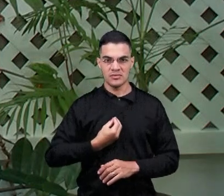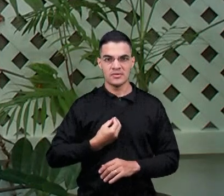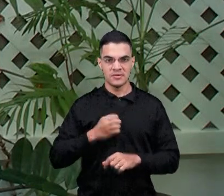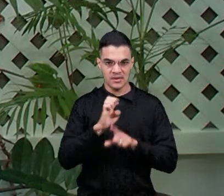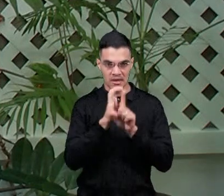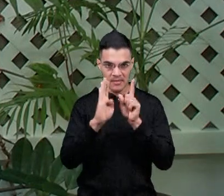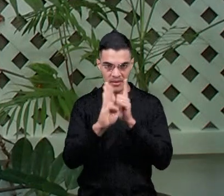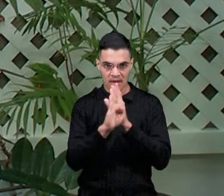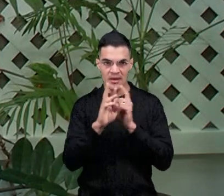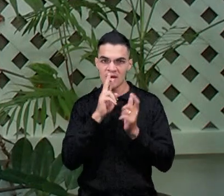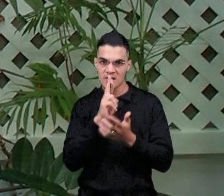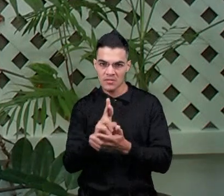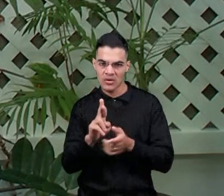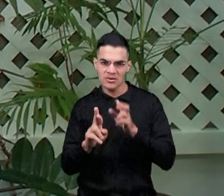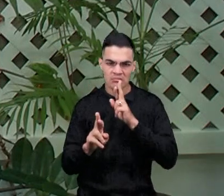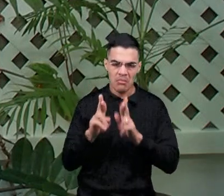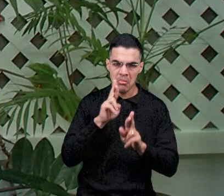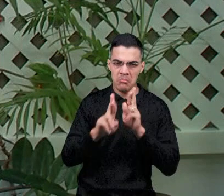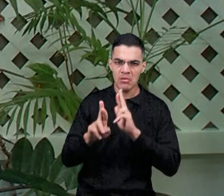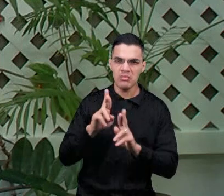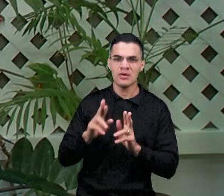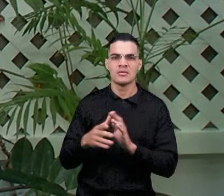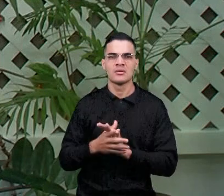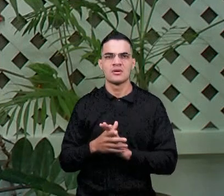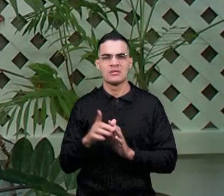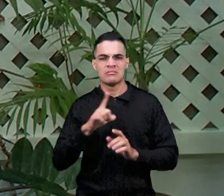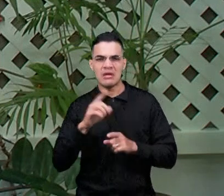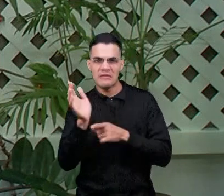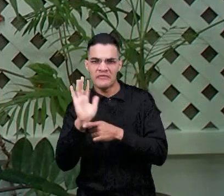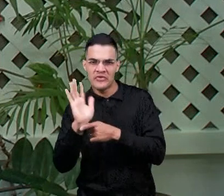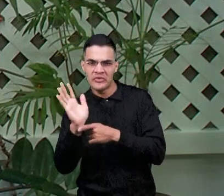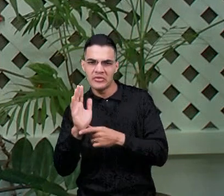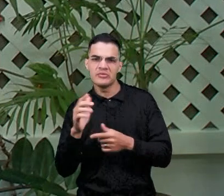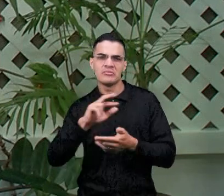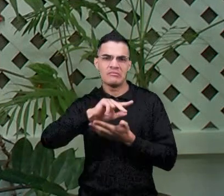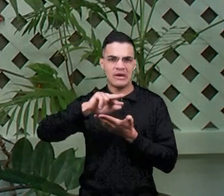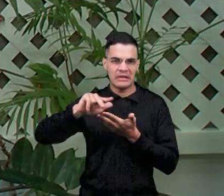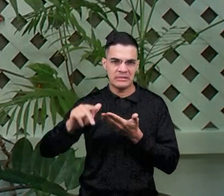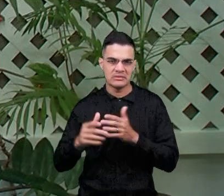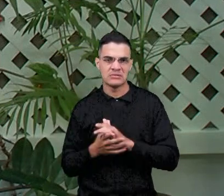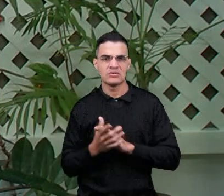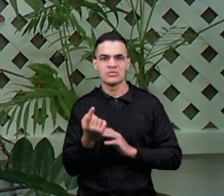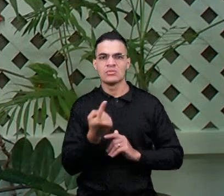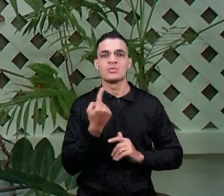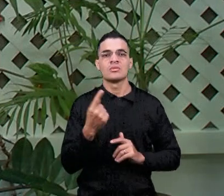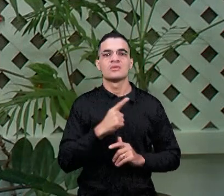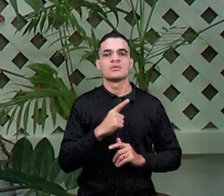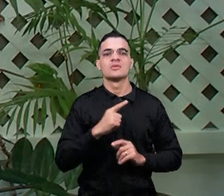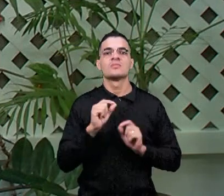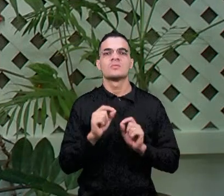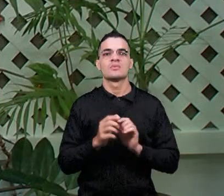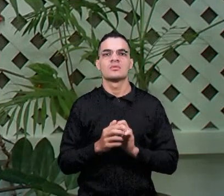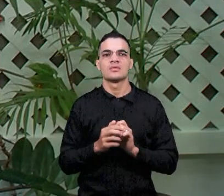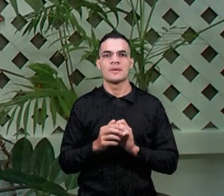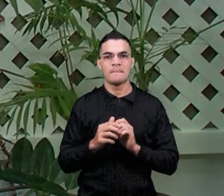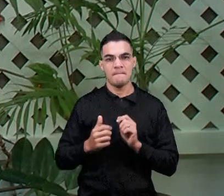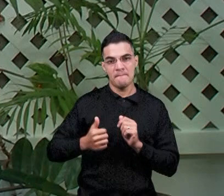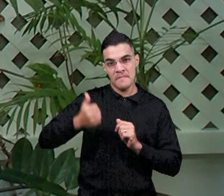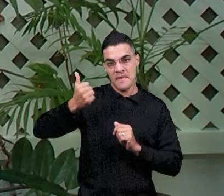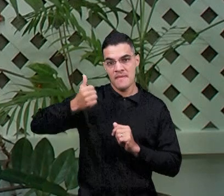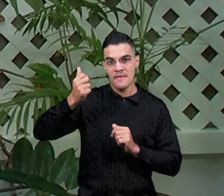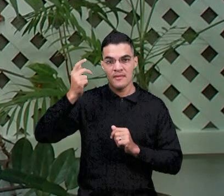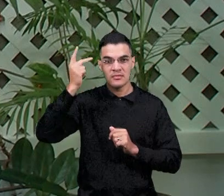sans compter plus de 400 participations avec des vidéos et avec l'étranger aussi. Mes frères et sœurs, nous avons ici São